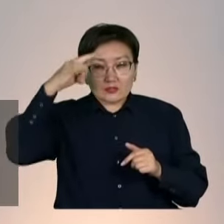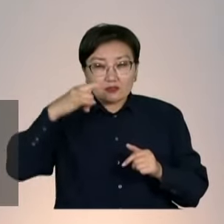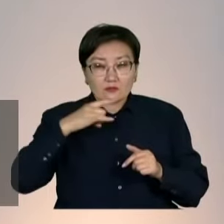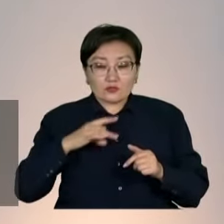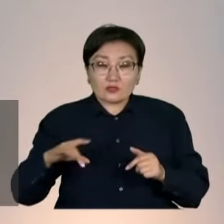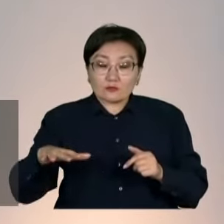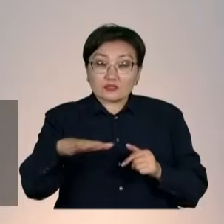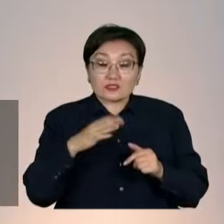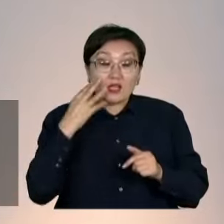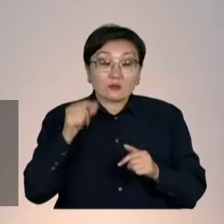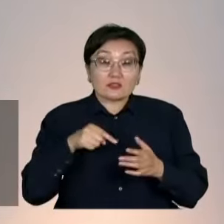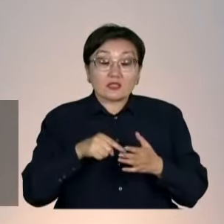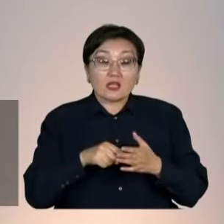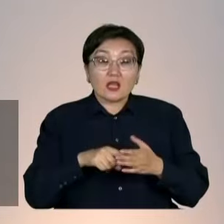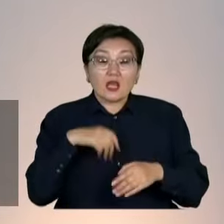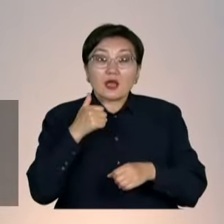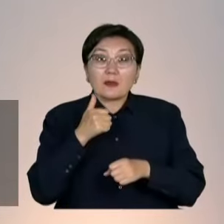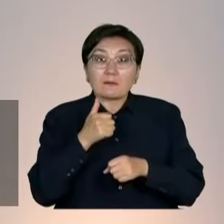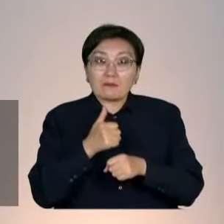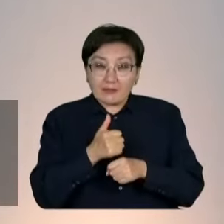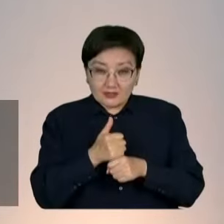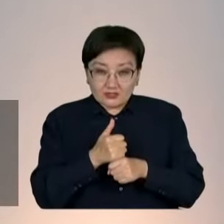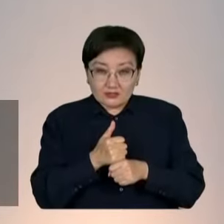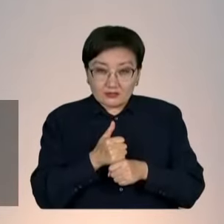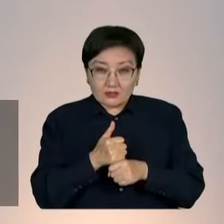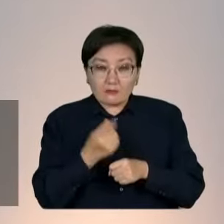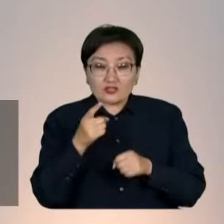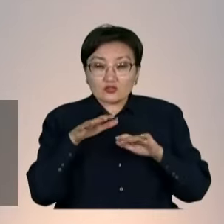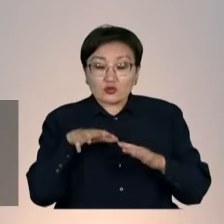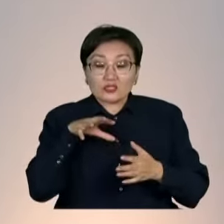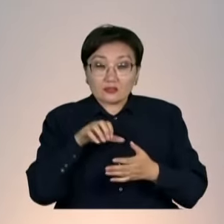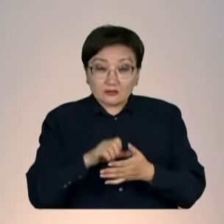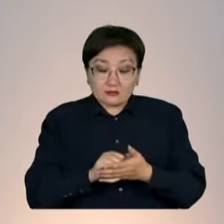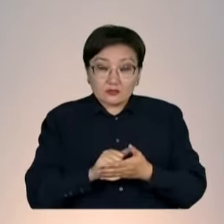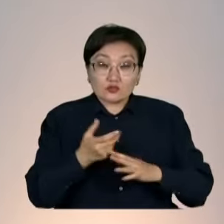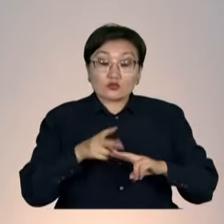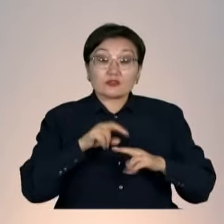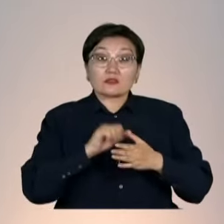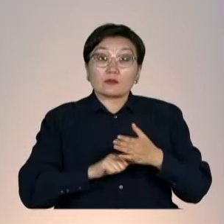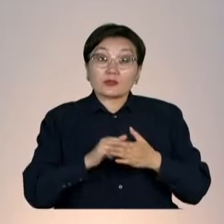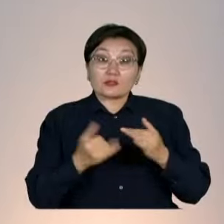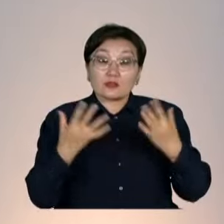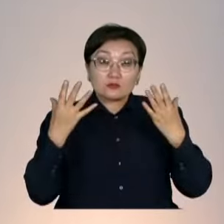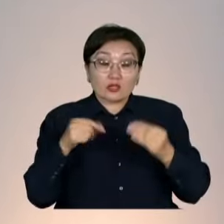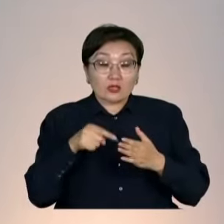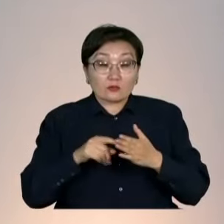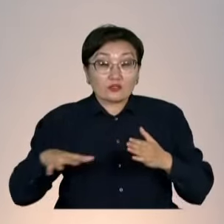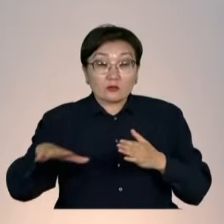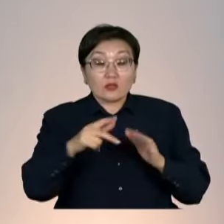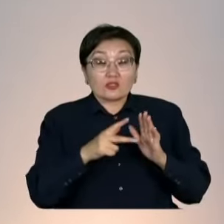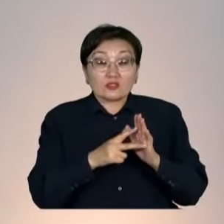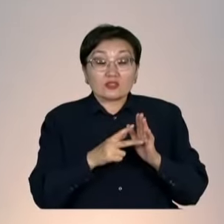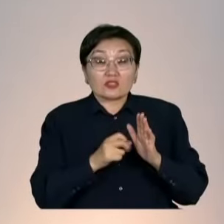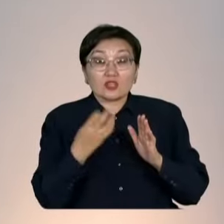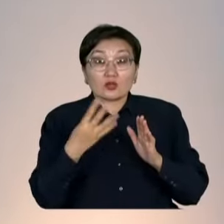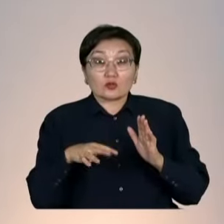Республикасы бойынша Алматы қаласы басшы болып келе жатыр бірінші орында. Сол себепті қазіргі таңда қала бойынша 849